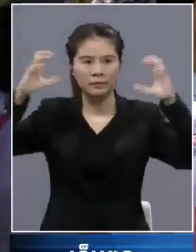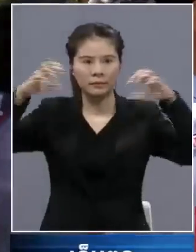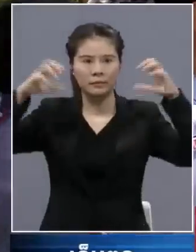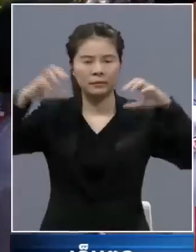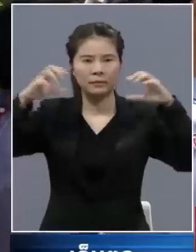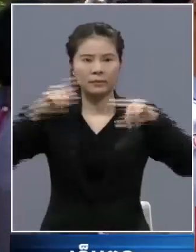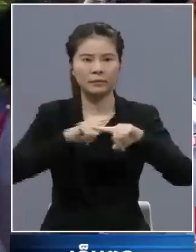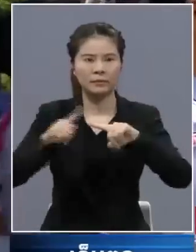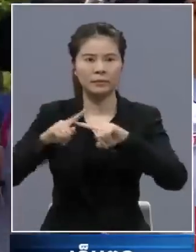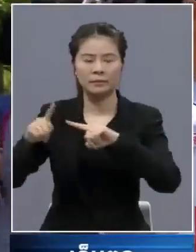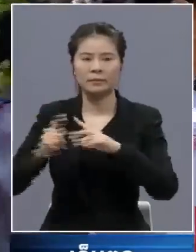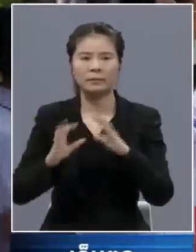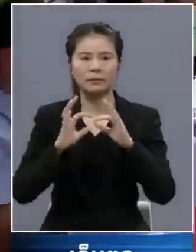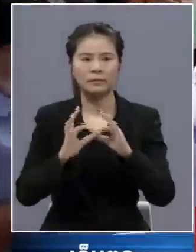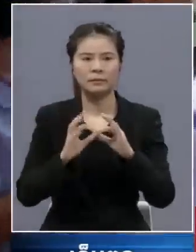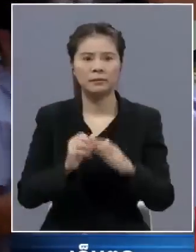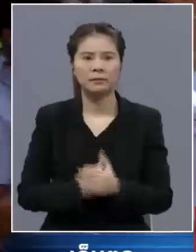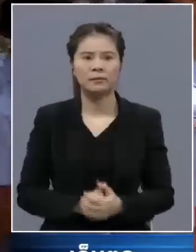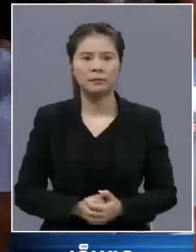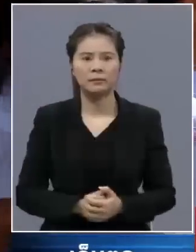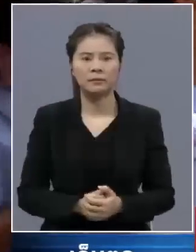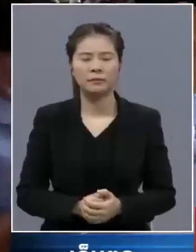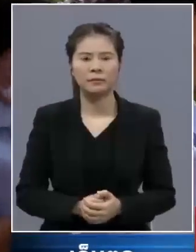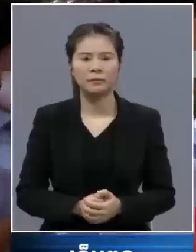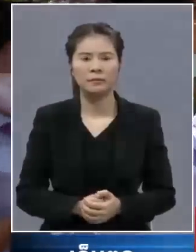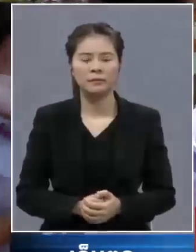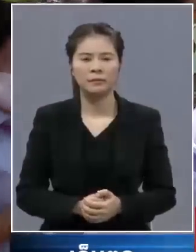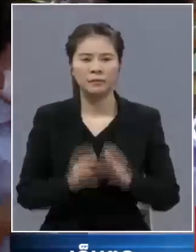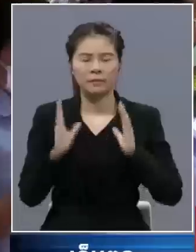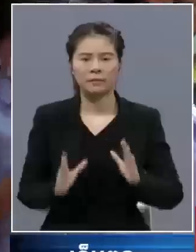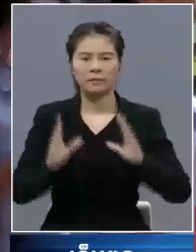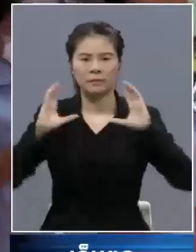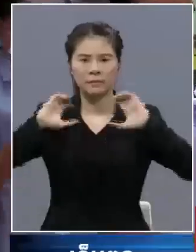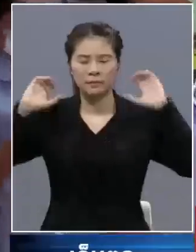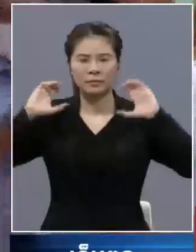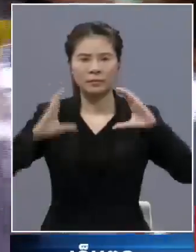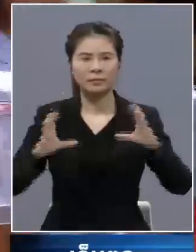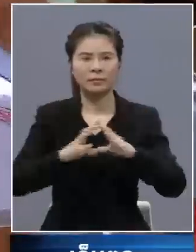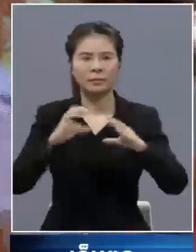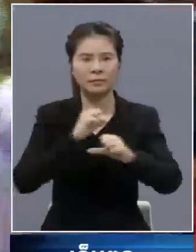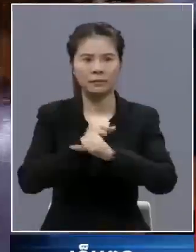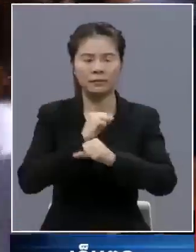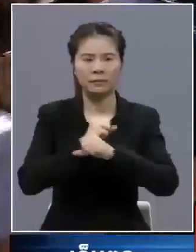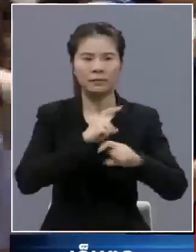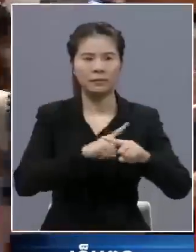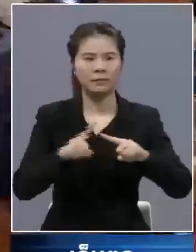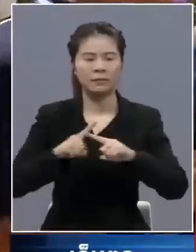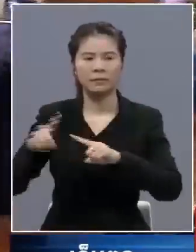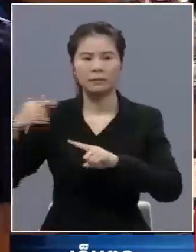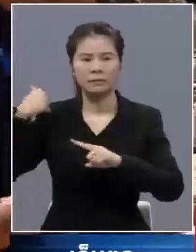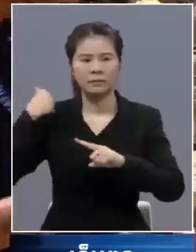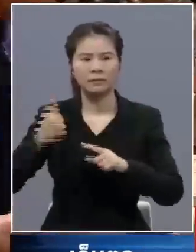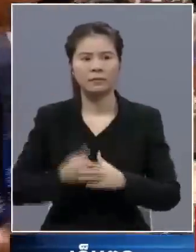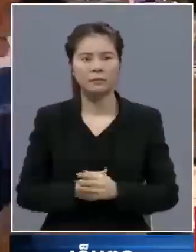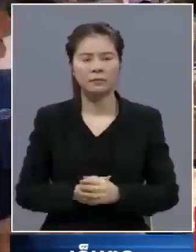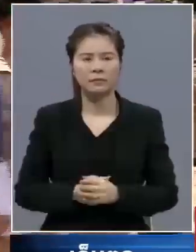ใจกับผู้ประสบภัยครับด้านหลังของผมครับซึ่งมีข้าราชการและหน่วยงานที่เกี่ยวข้องนะครับก็ให้ข้อมูลถึงวาตภัยที่เกิดขึ้น